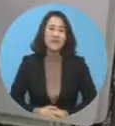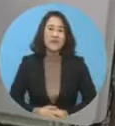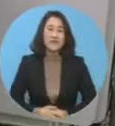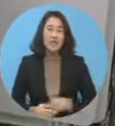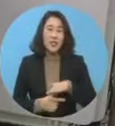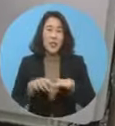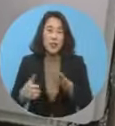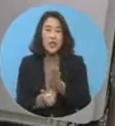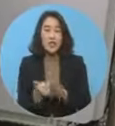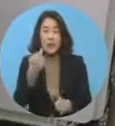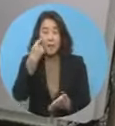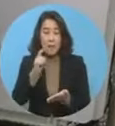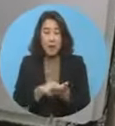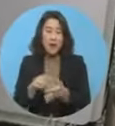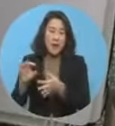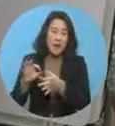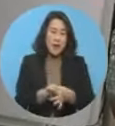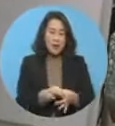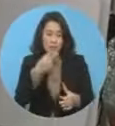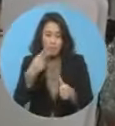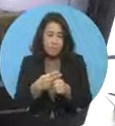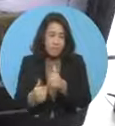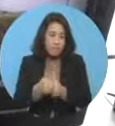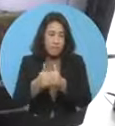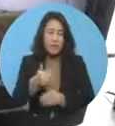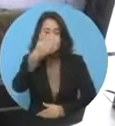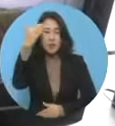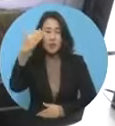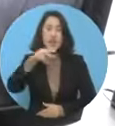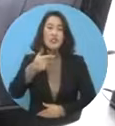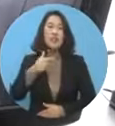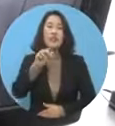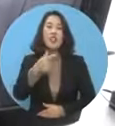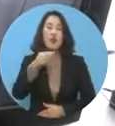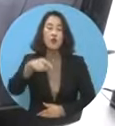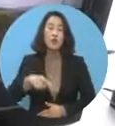농촌에서 희망을 발견하고 끊임없이 도전하는 청년 농부 선현우 씨의 농장에는